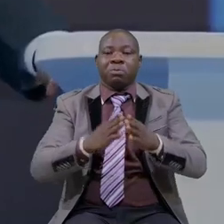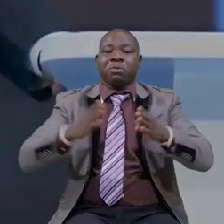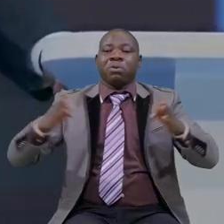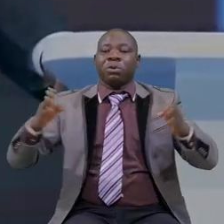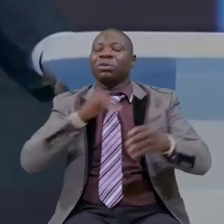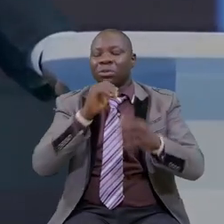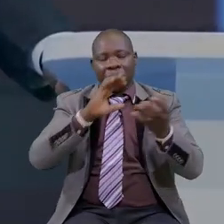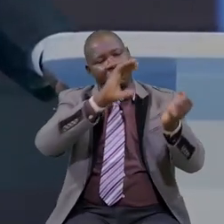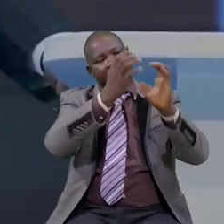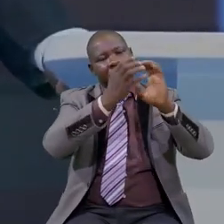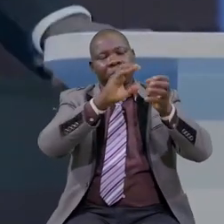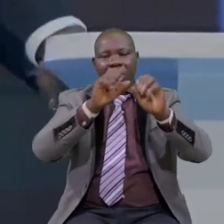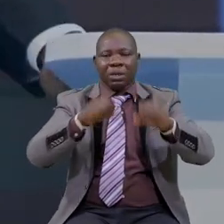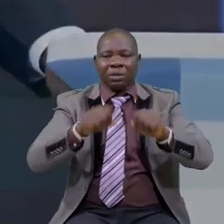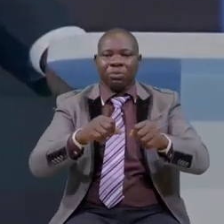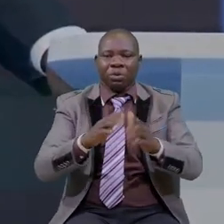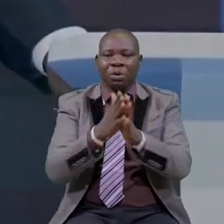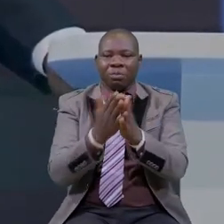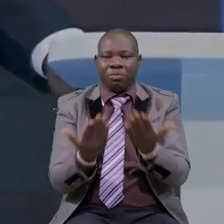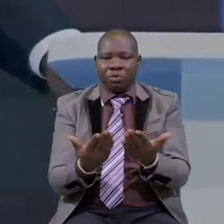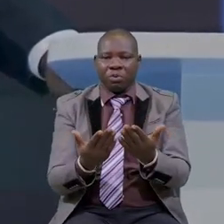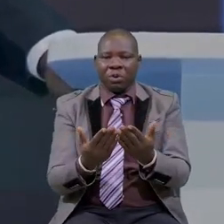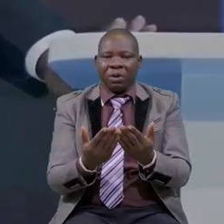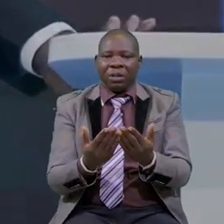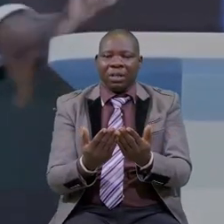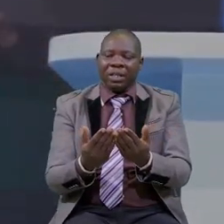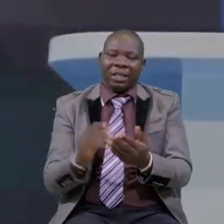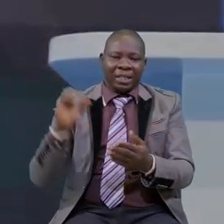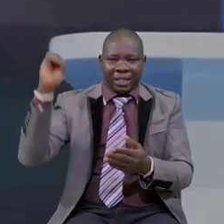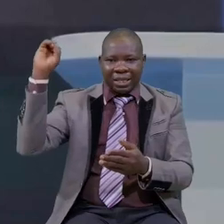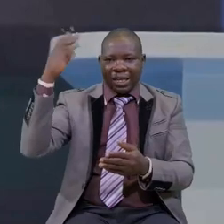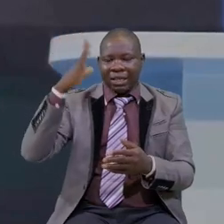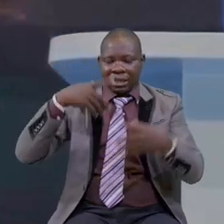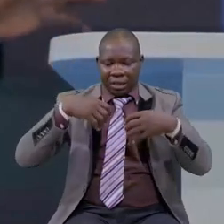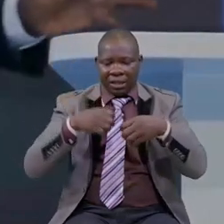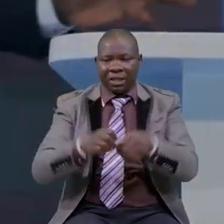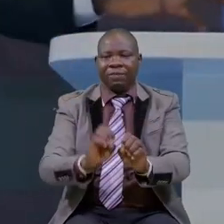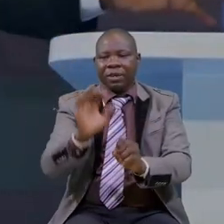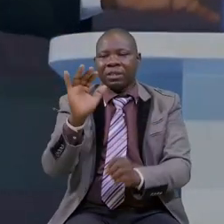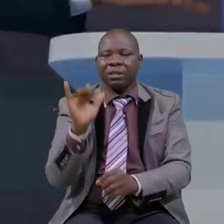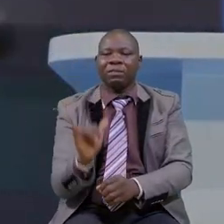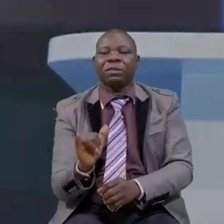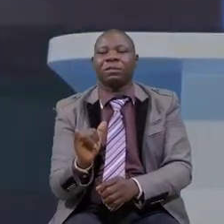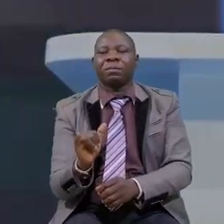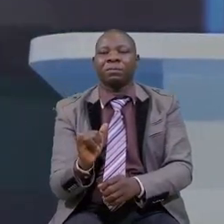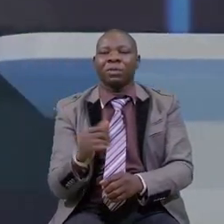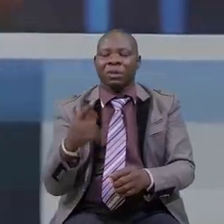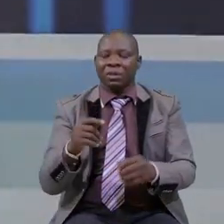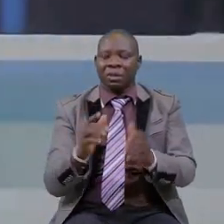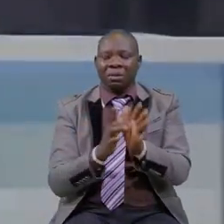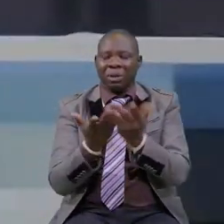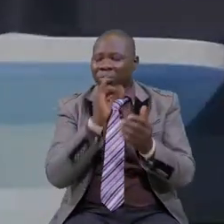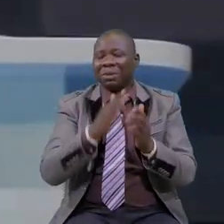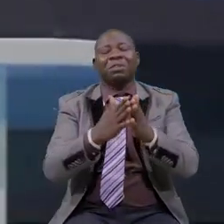le grand livre est incomparable, le grand livre est incomparable, éclairant efficacement. La Bible